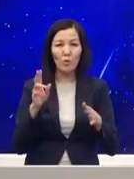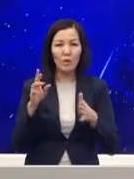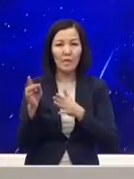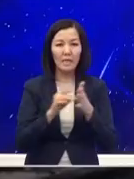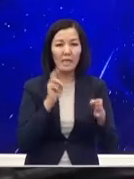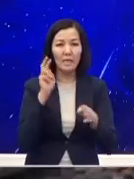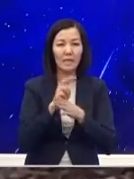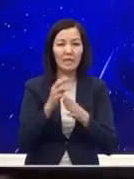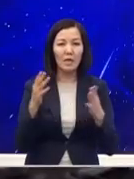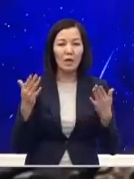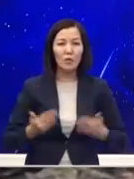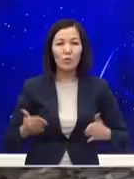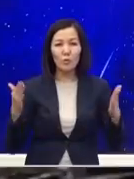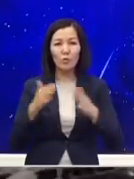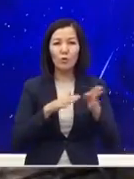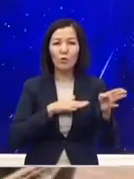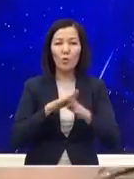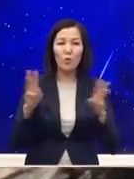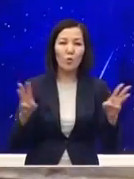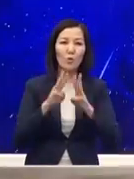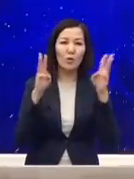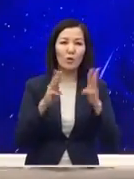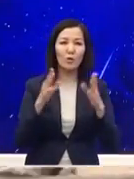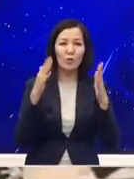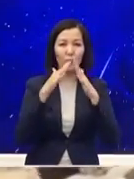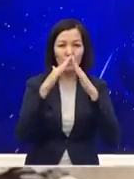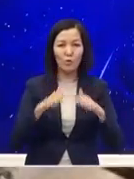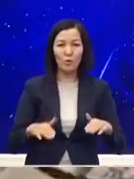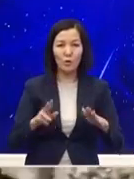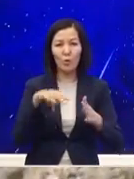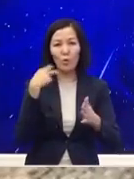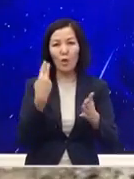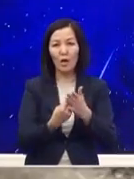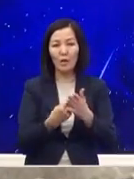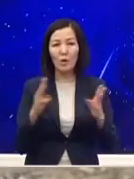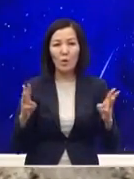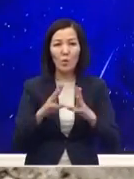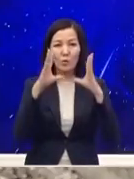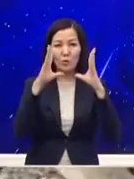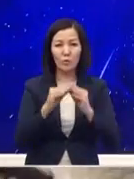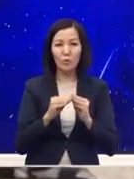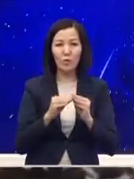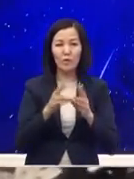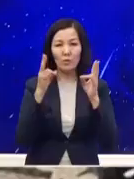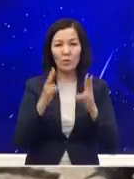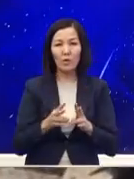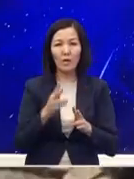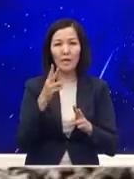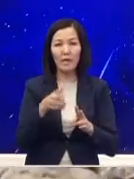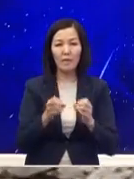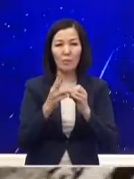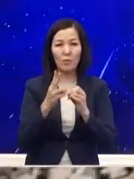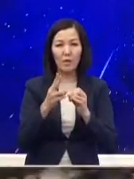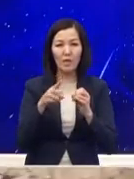орнына келген кезде тұрғын үй толық өртке оранып, үй төбесінің жабындысы құлаған. Өрт сөндіру кезінде оқиға орнынан